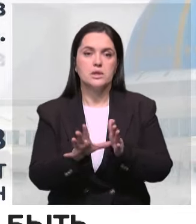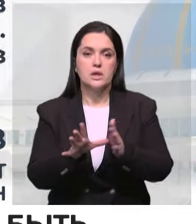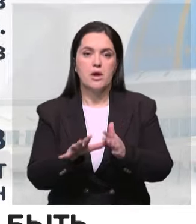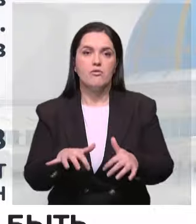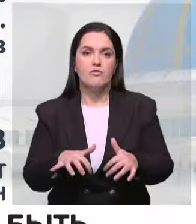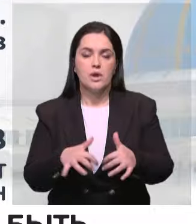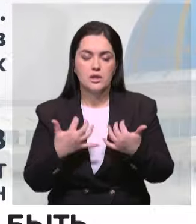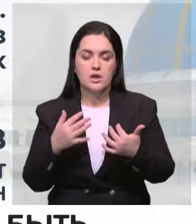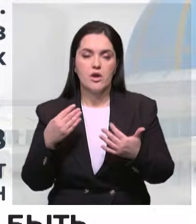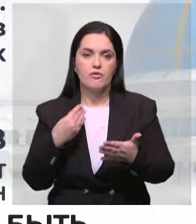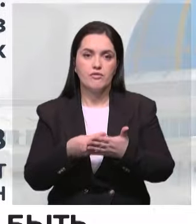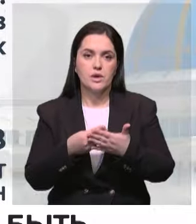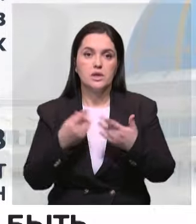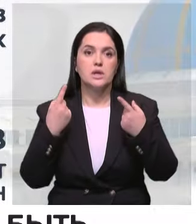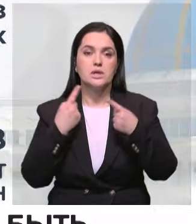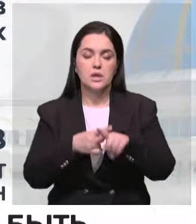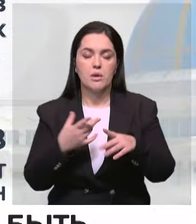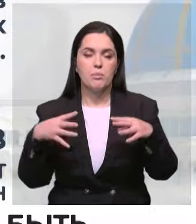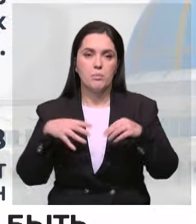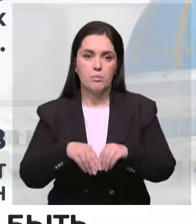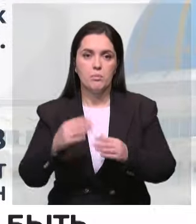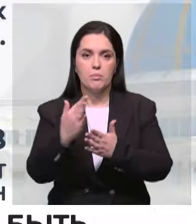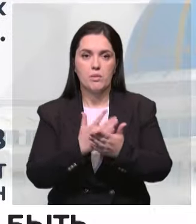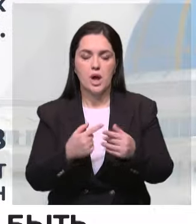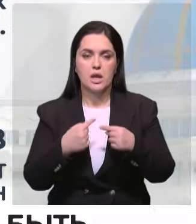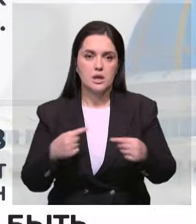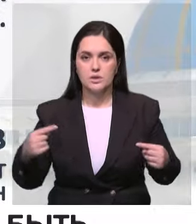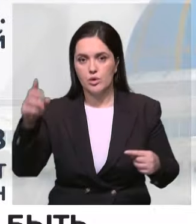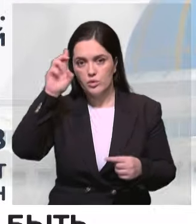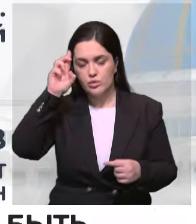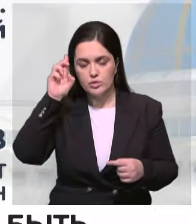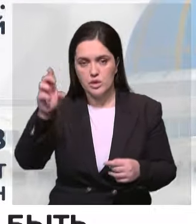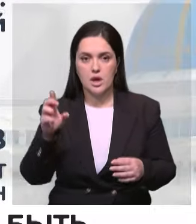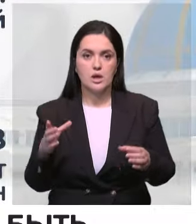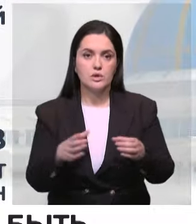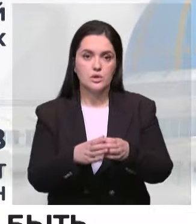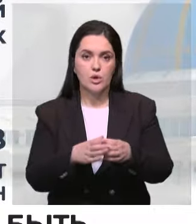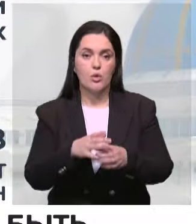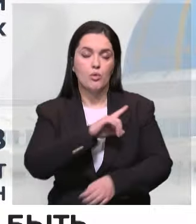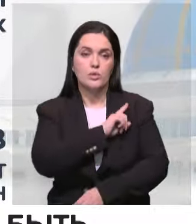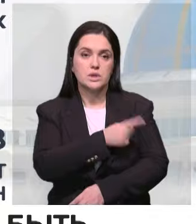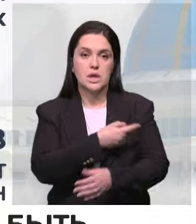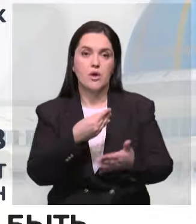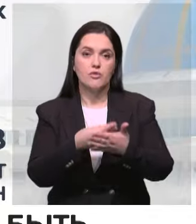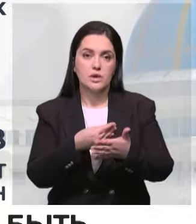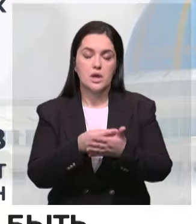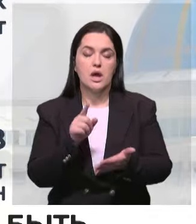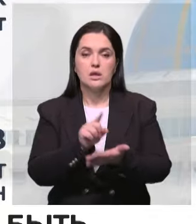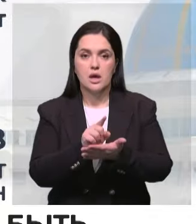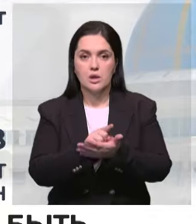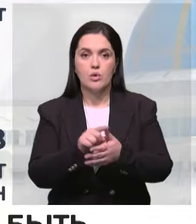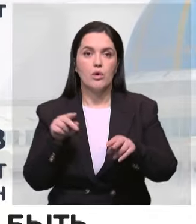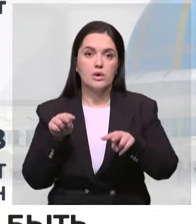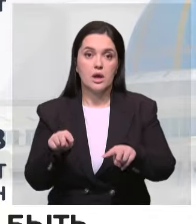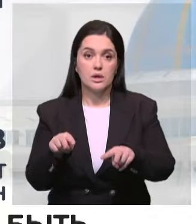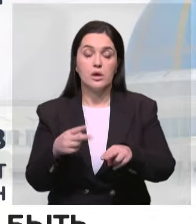и финтеха. Обеспечена интеграция баз данных различных государственных учреждений. Усилен финансовый и налоговый контроль. С